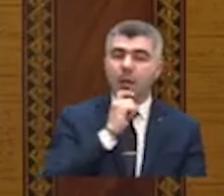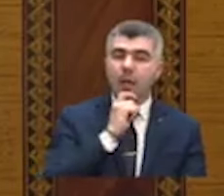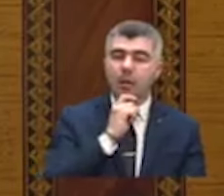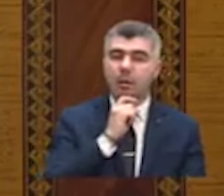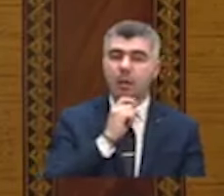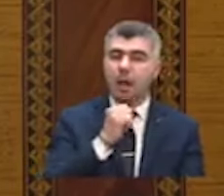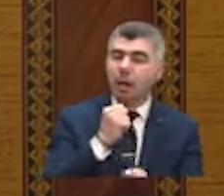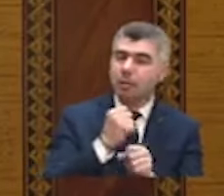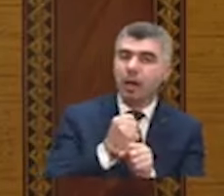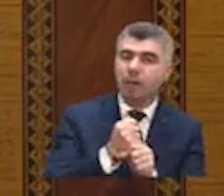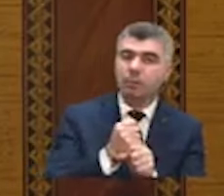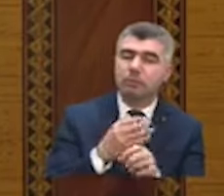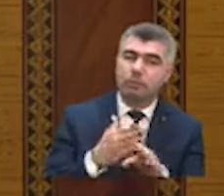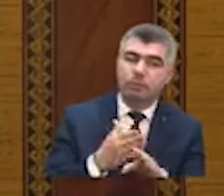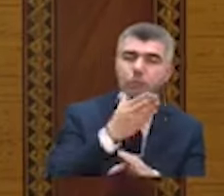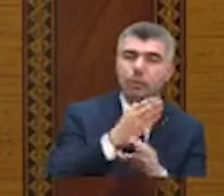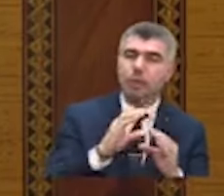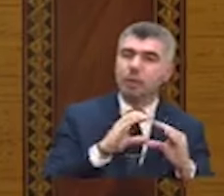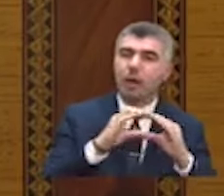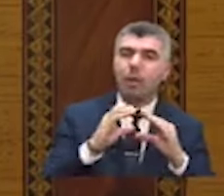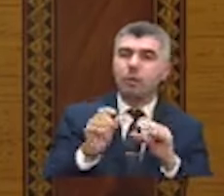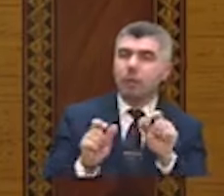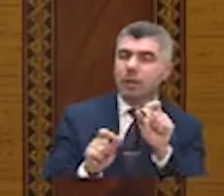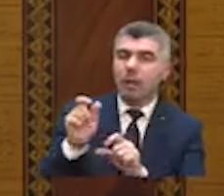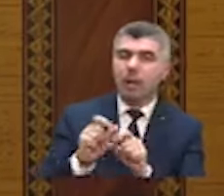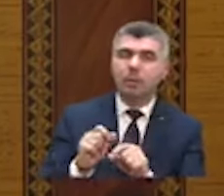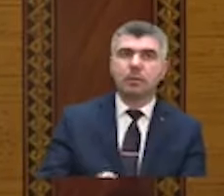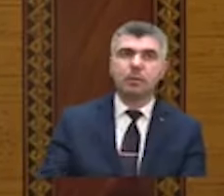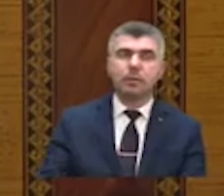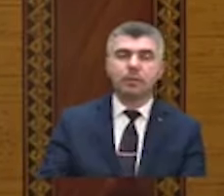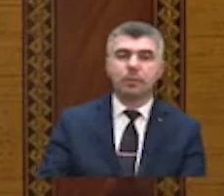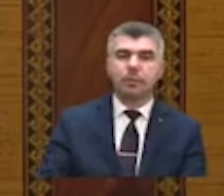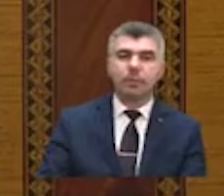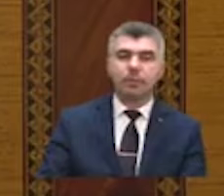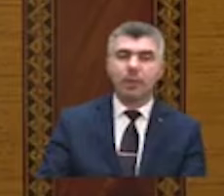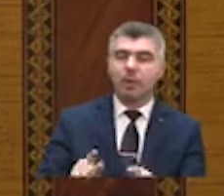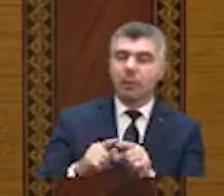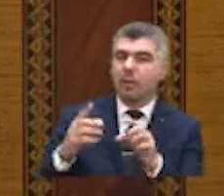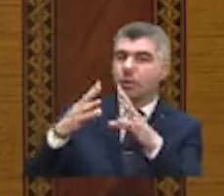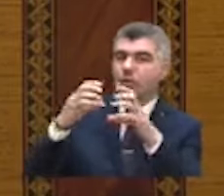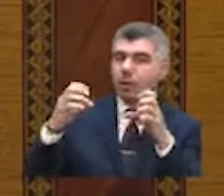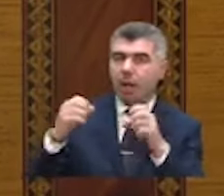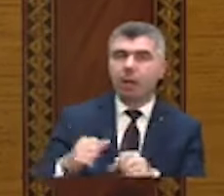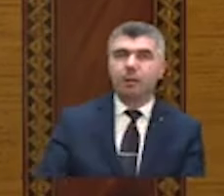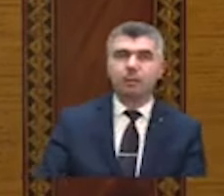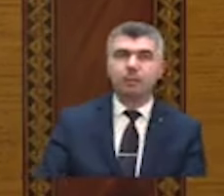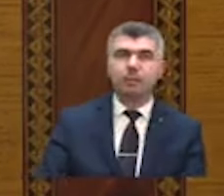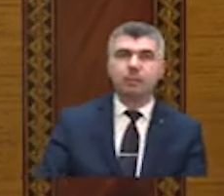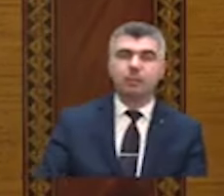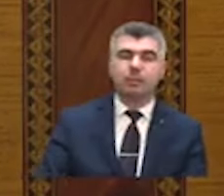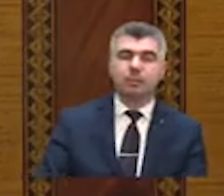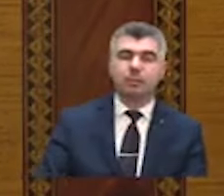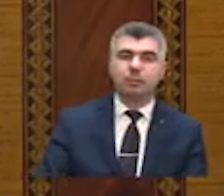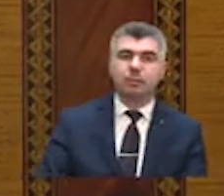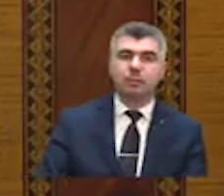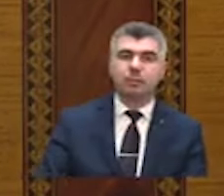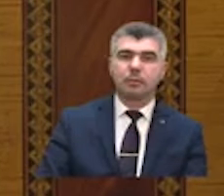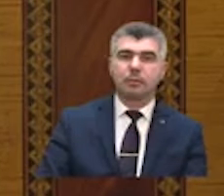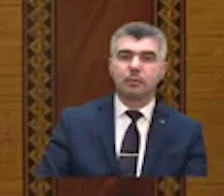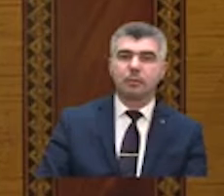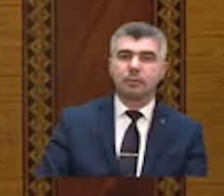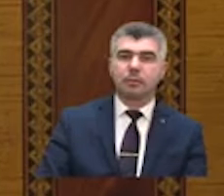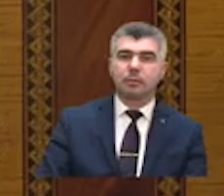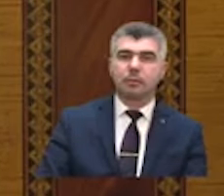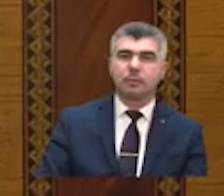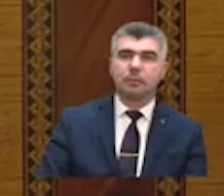ومازال غادي نمشي نتواصل مع المواطنين ونصحوا ليه خليني شويه